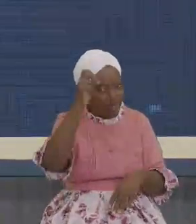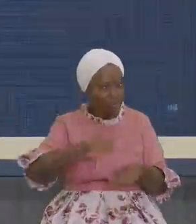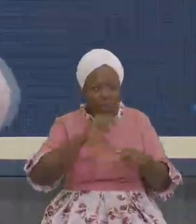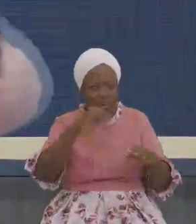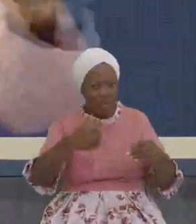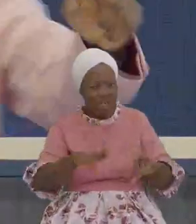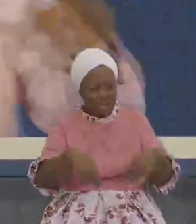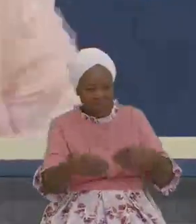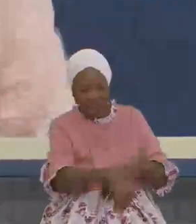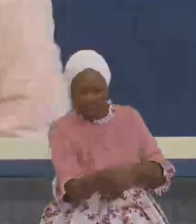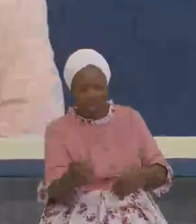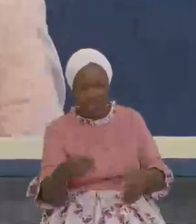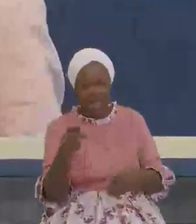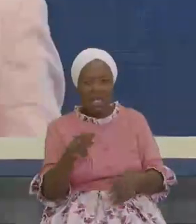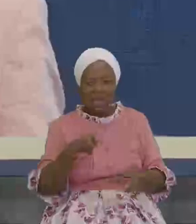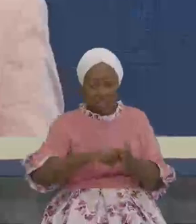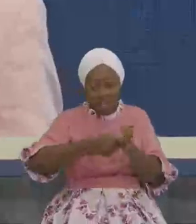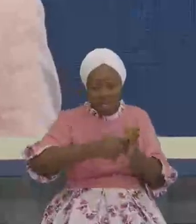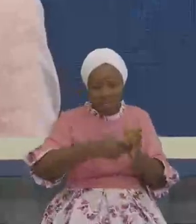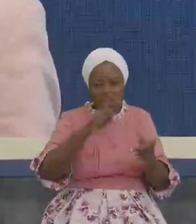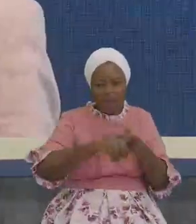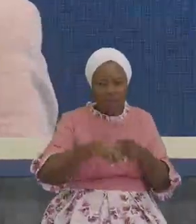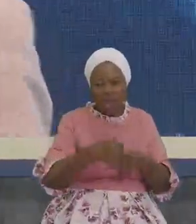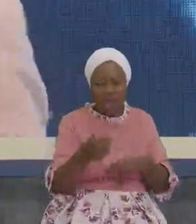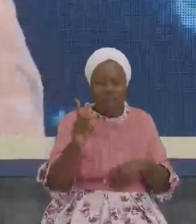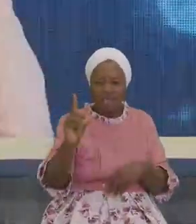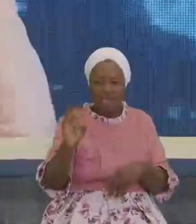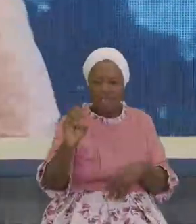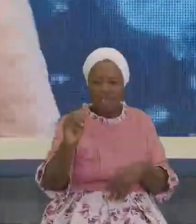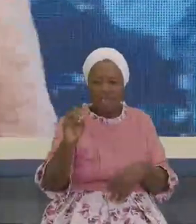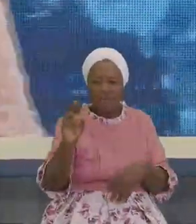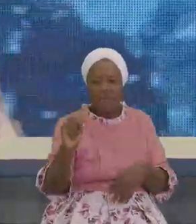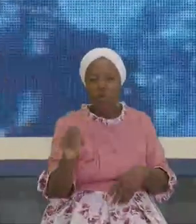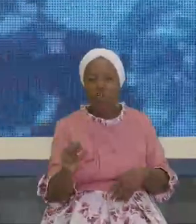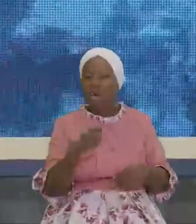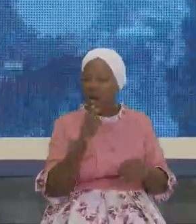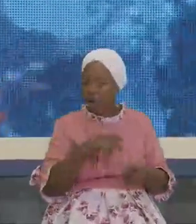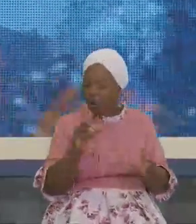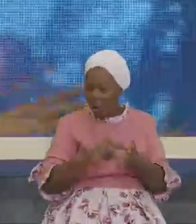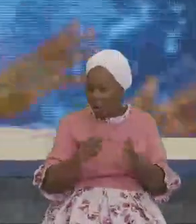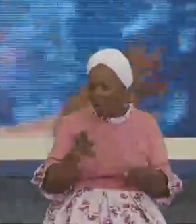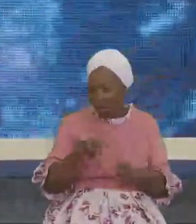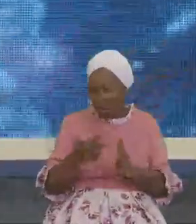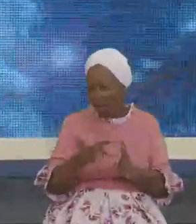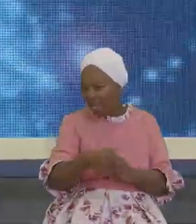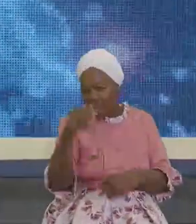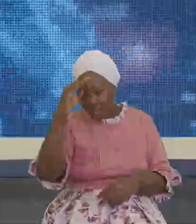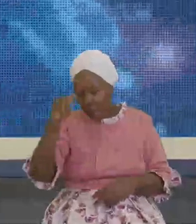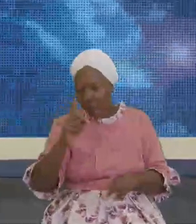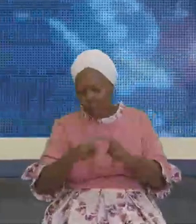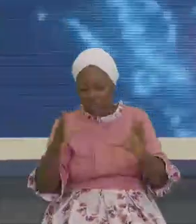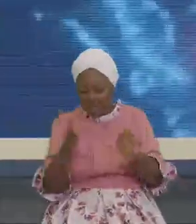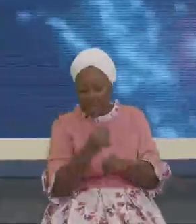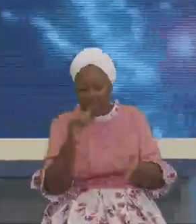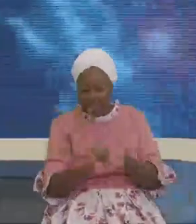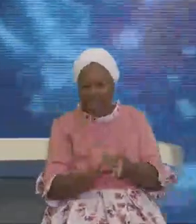pas la clé dupliquée. Il ne donne pas la clé dupliquée à un démon, à un homme. Il